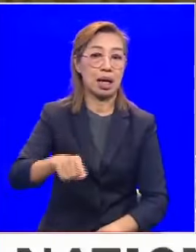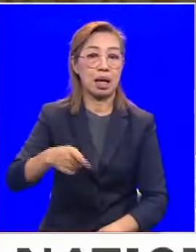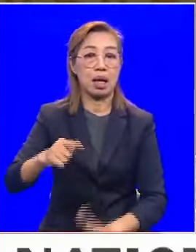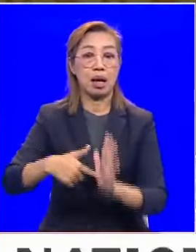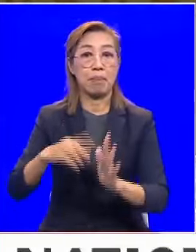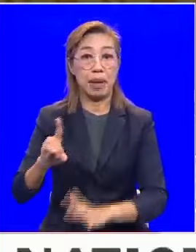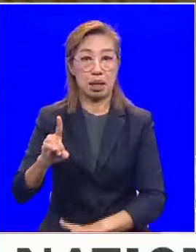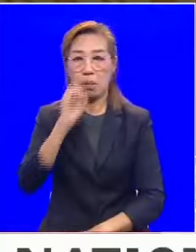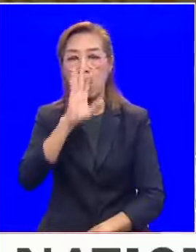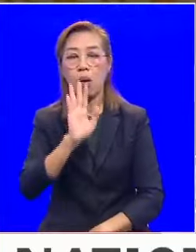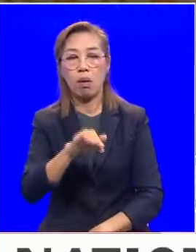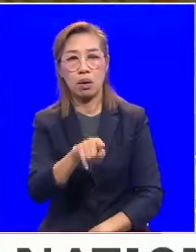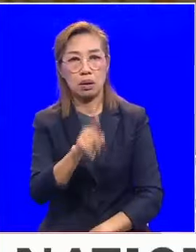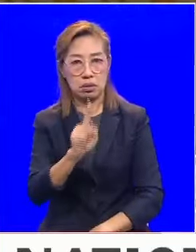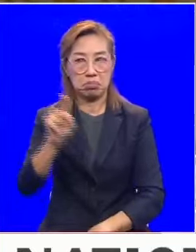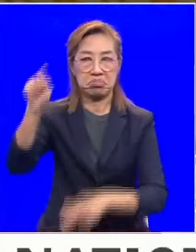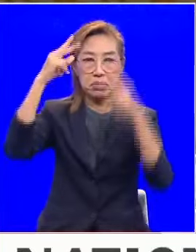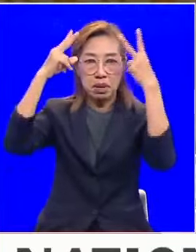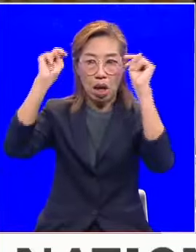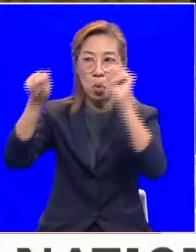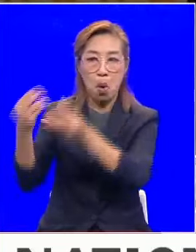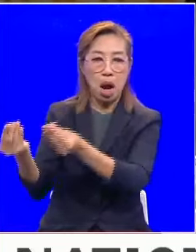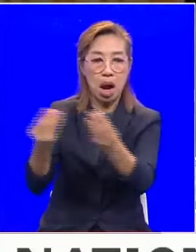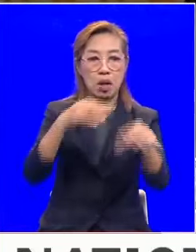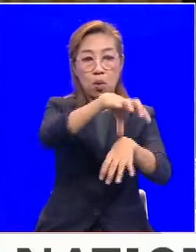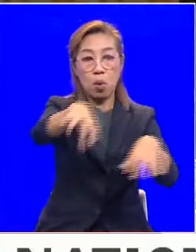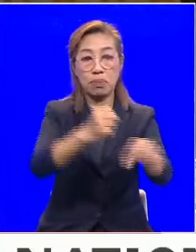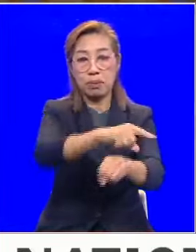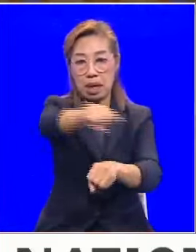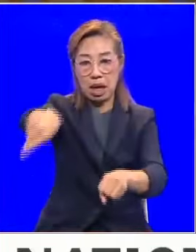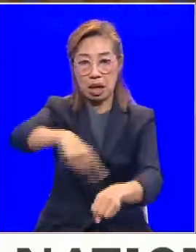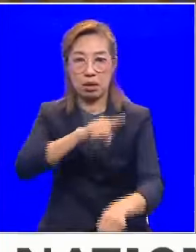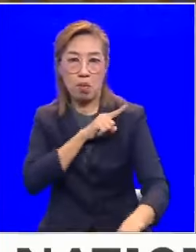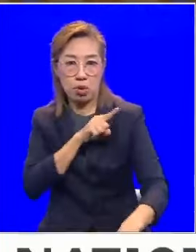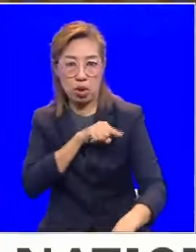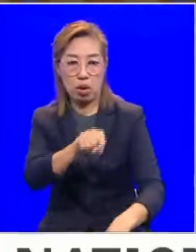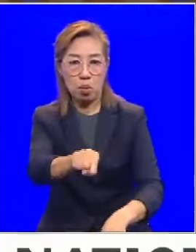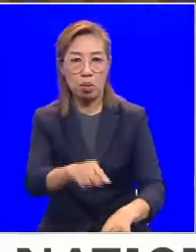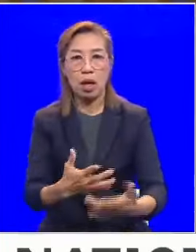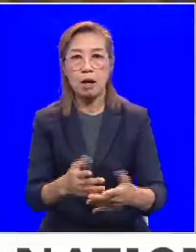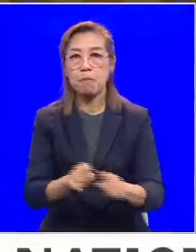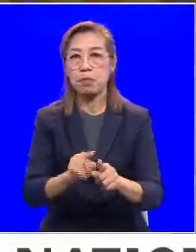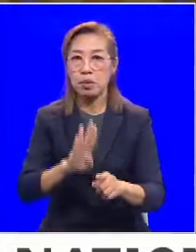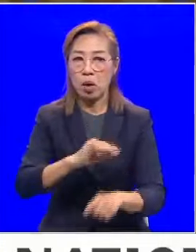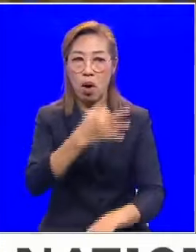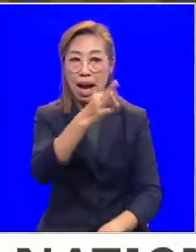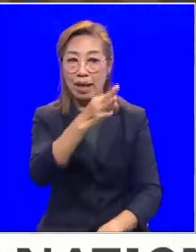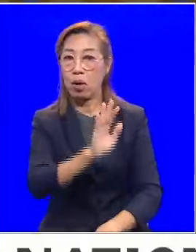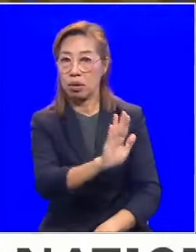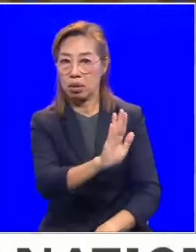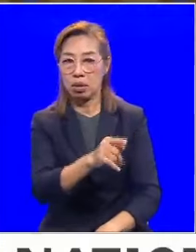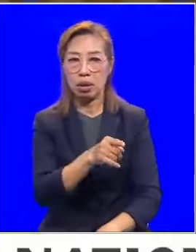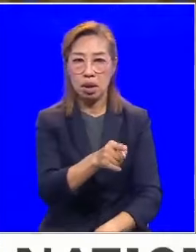ว่าเรื่องนี้นายกฮะมอบหมายให้หน่วยงานที่เกี่ยวข้องไปดูรายละเอียดเลยธุรกิจขายตรงิไอคอนกรุ๊ปนะนะครับก็บอก